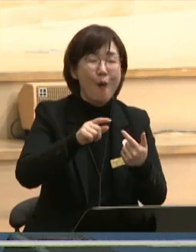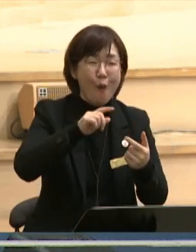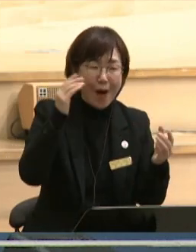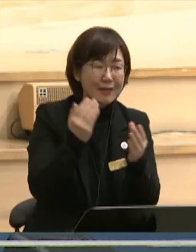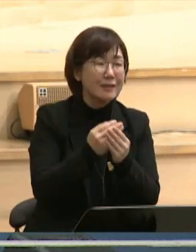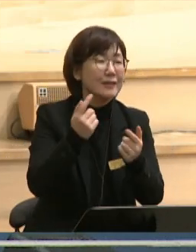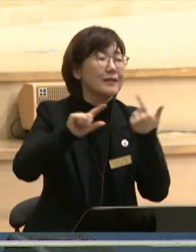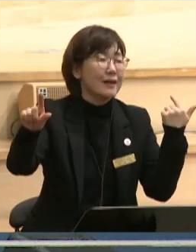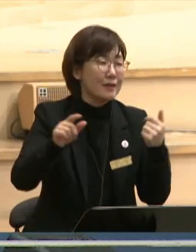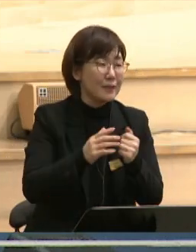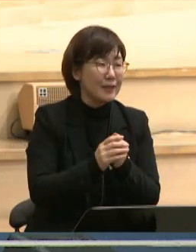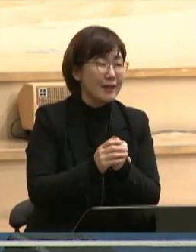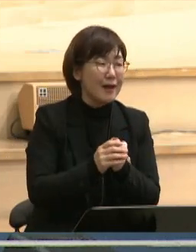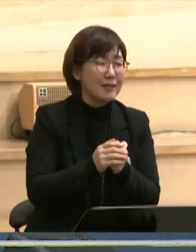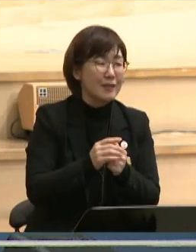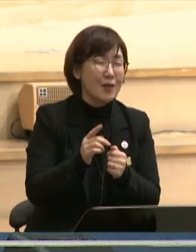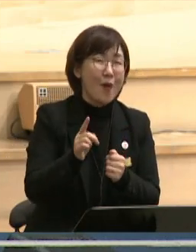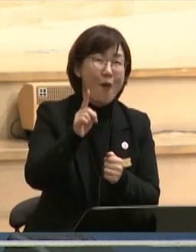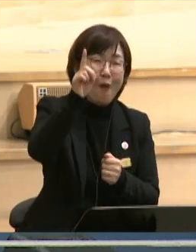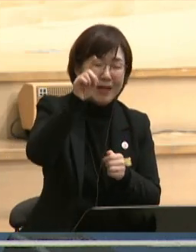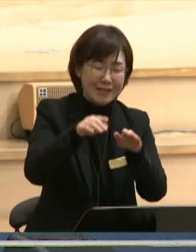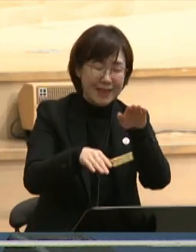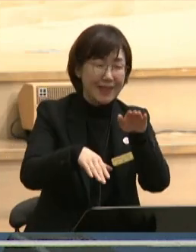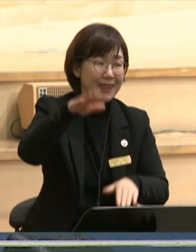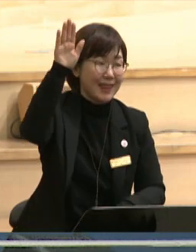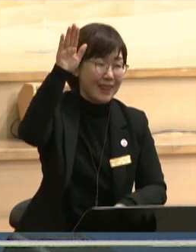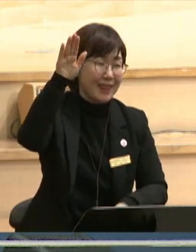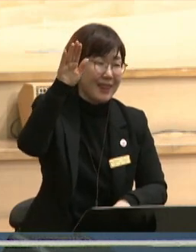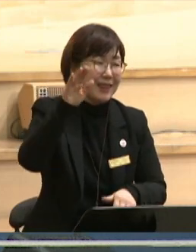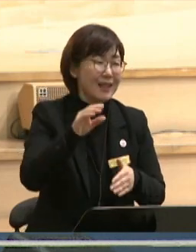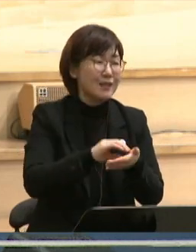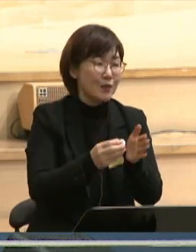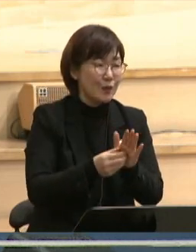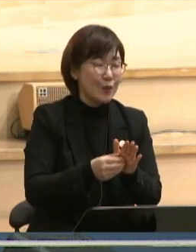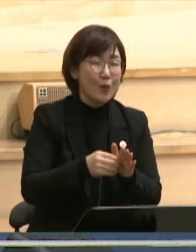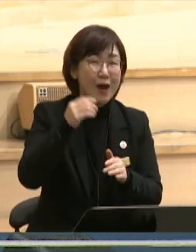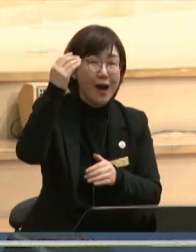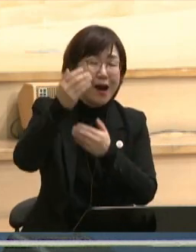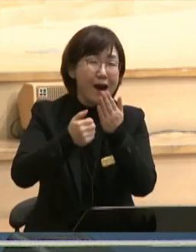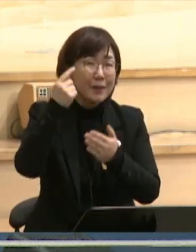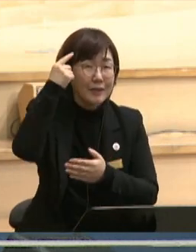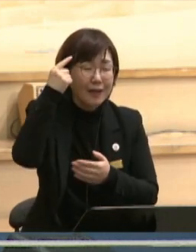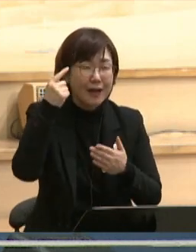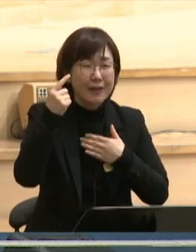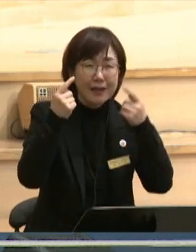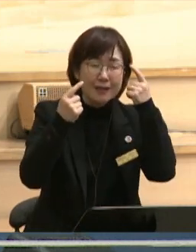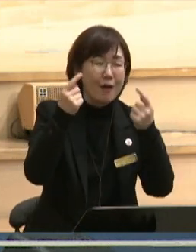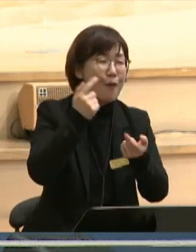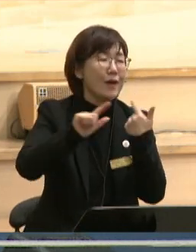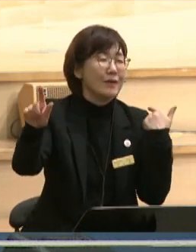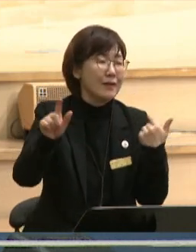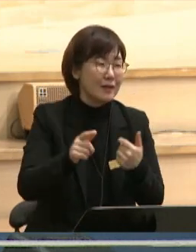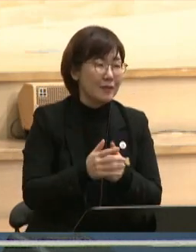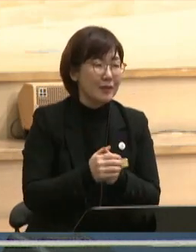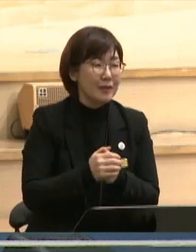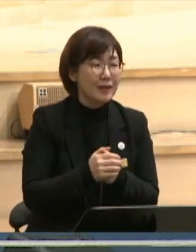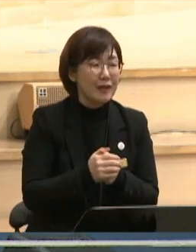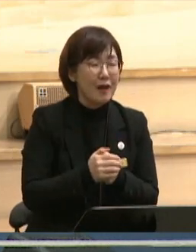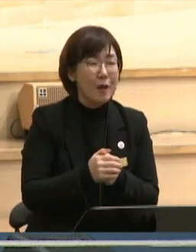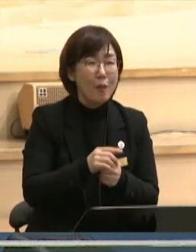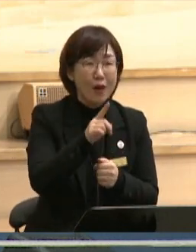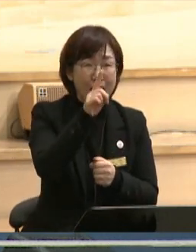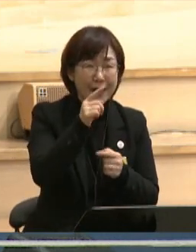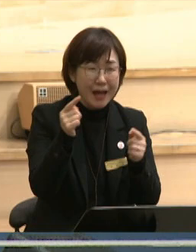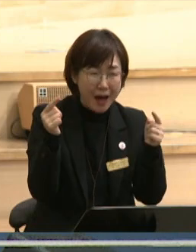저 하늘 꽃과 땅끝 우리의 생각과 하나님 생각은 다릅니다 뭐가 하나